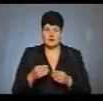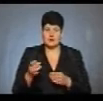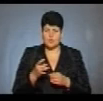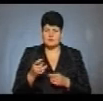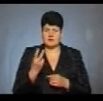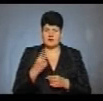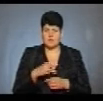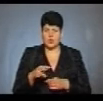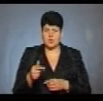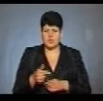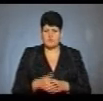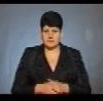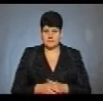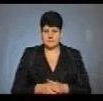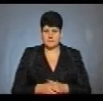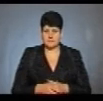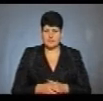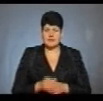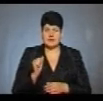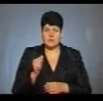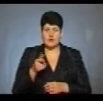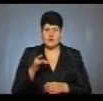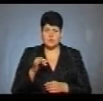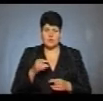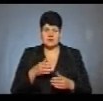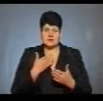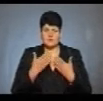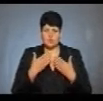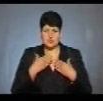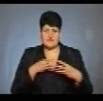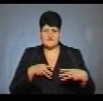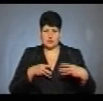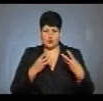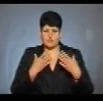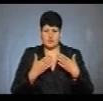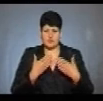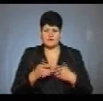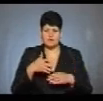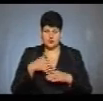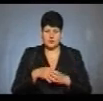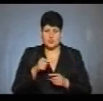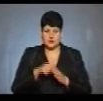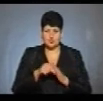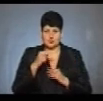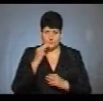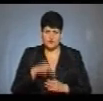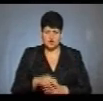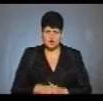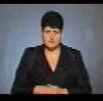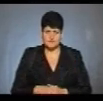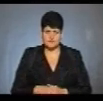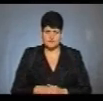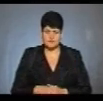мільйонів гривень. З Андрієм Горбатюком спілкується через відеоконференцію. Чи зрозуміло вам суть обвинувачення?